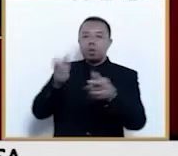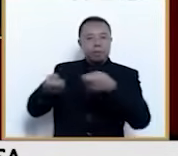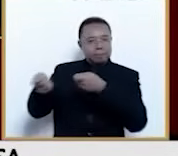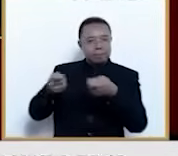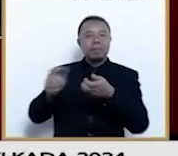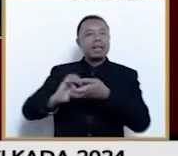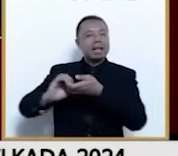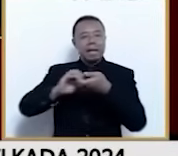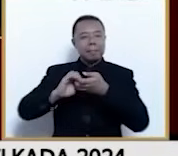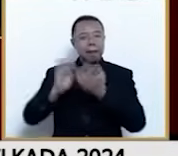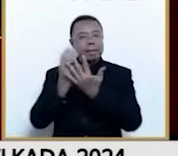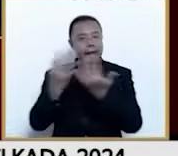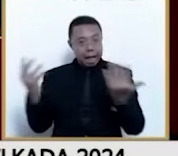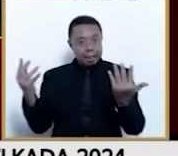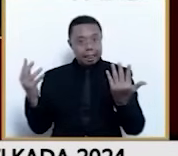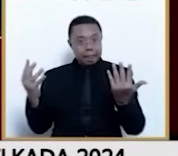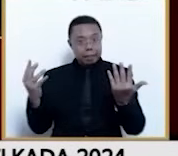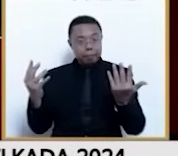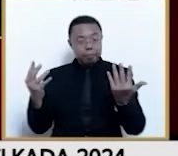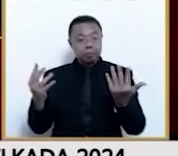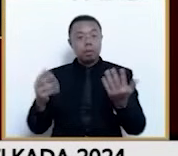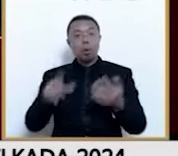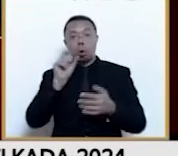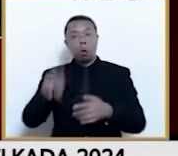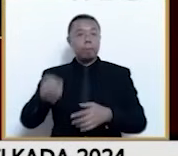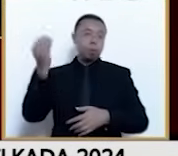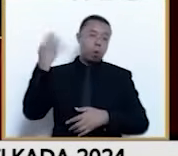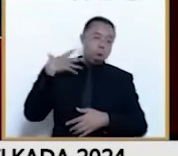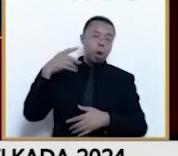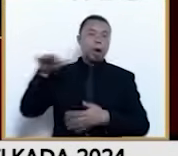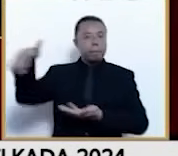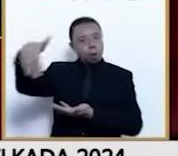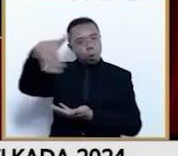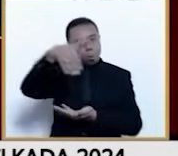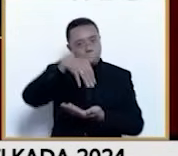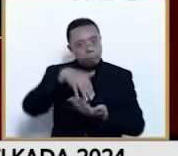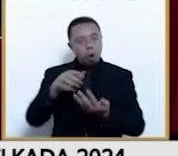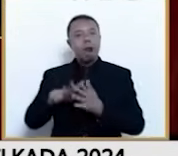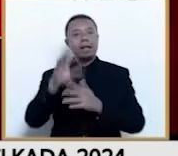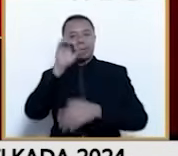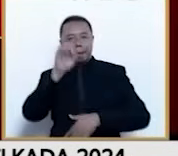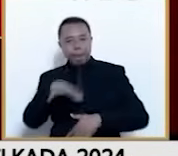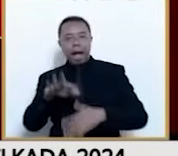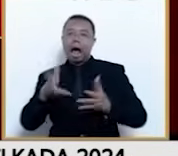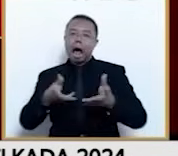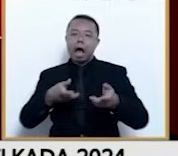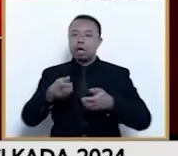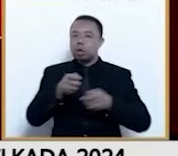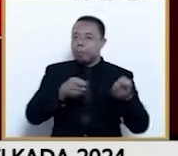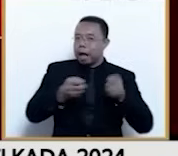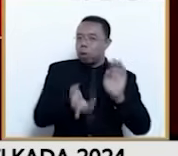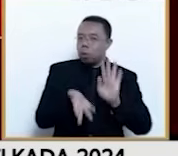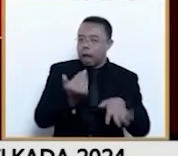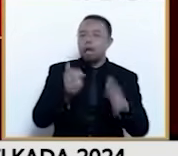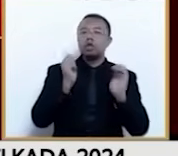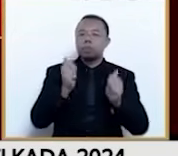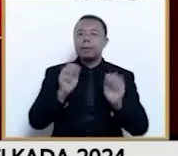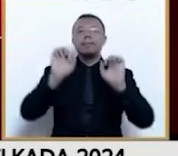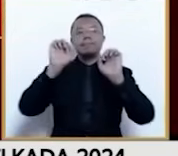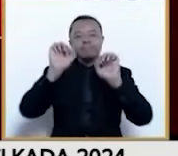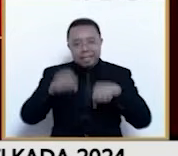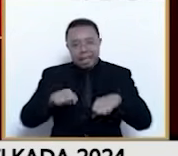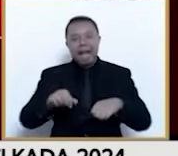akan kolaborasi dengan masyarakat, pemulung, pengepul dan pendaur ulang ini untuk